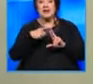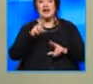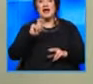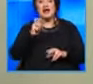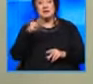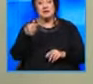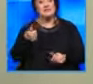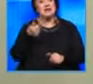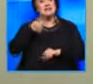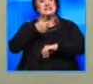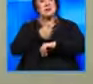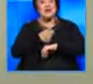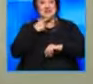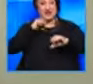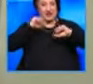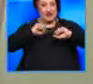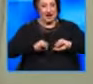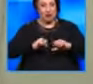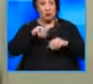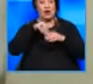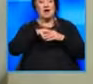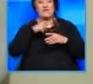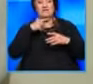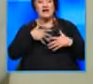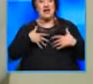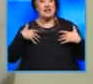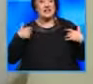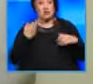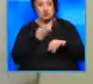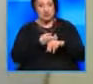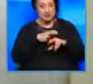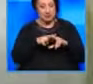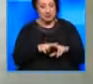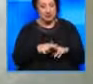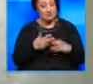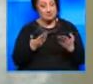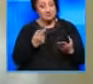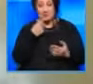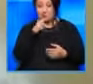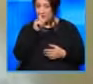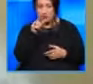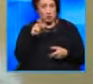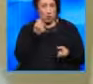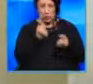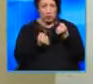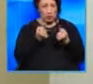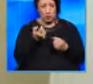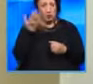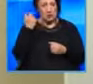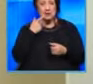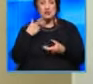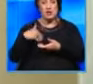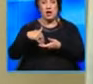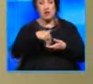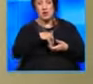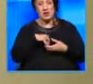лечебната дейност тук в Александровска болница. Докторе, трудно ли беше да организирате изборния ден тук? Вие бяхте плътно и до нас, докато